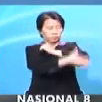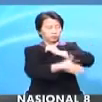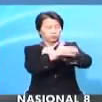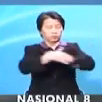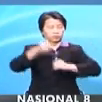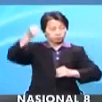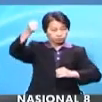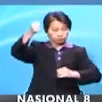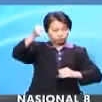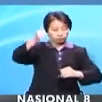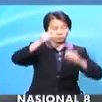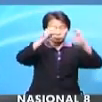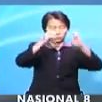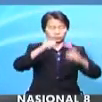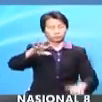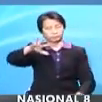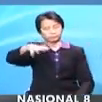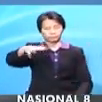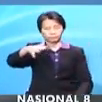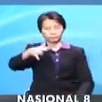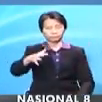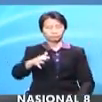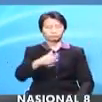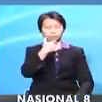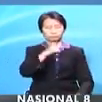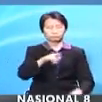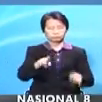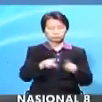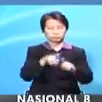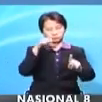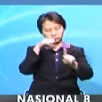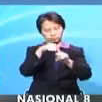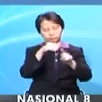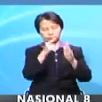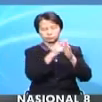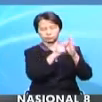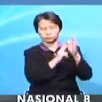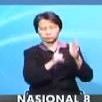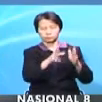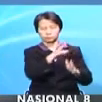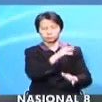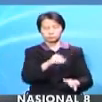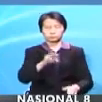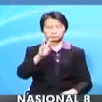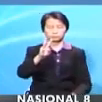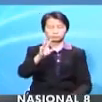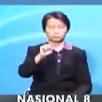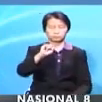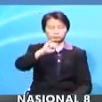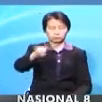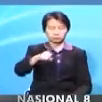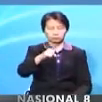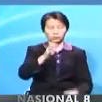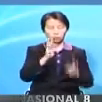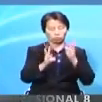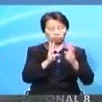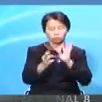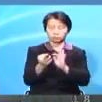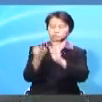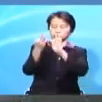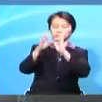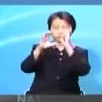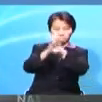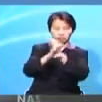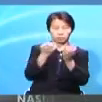berpegang kepada pendekatan wasatiyah bersedihkan Makassar dan ahli Sunnah Wal Jamaah ketika sebenarnya walaupun berdepan